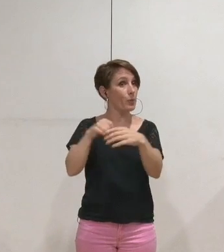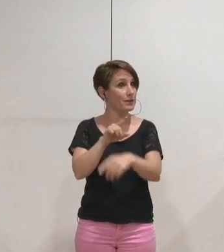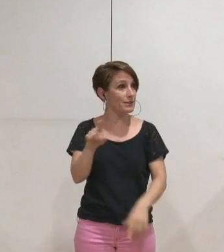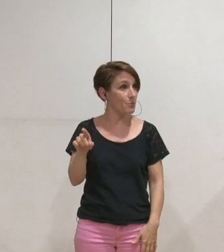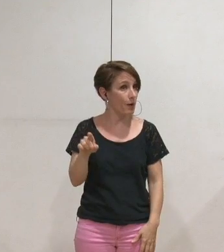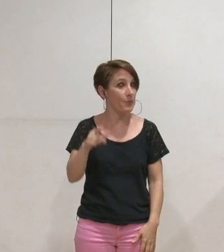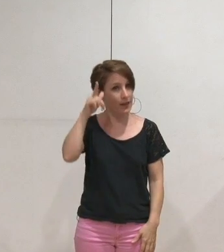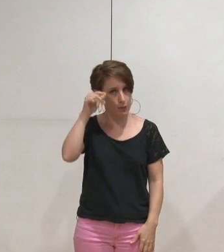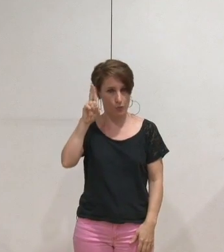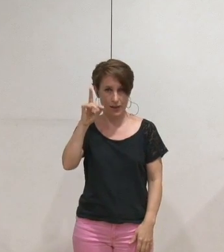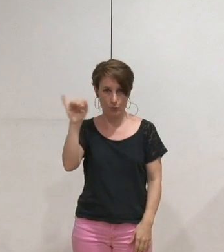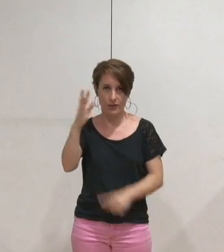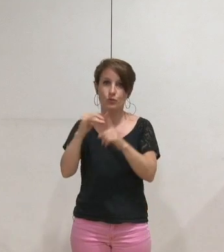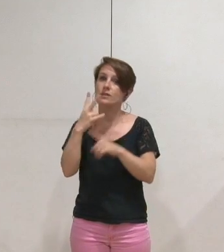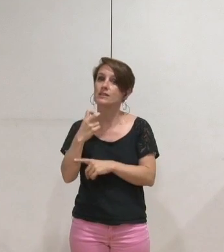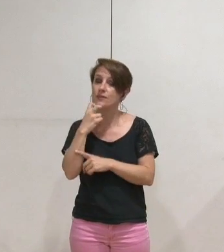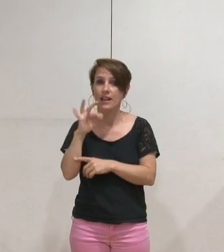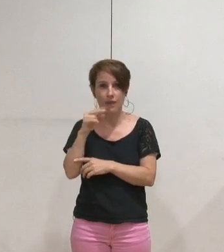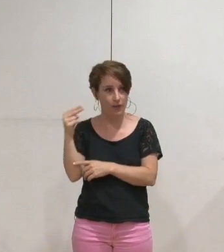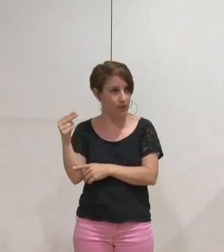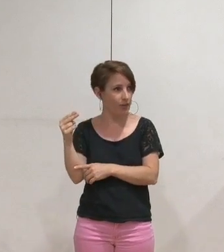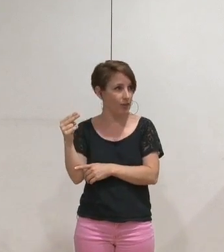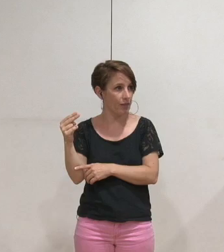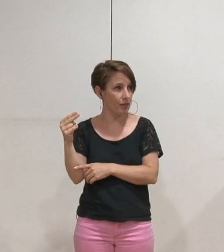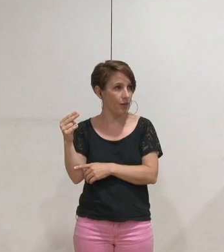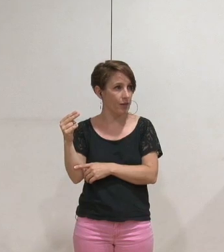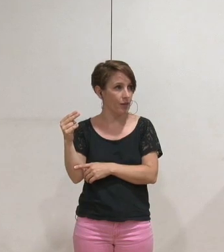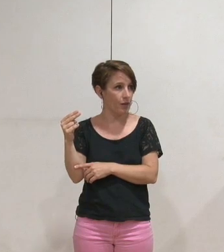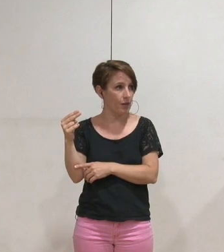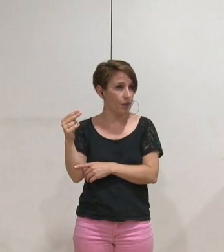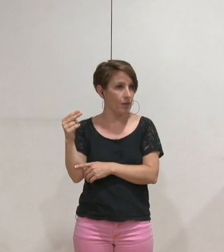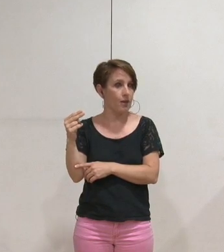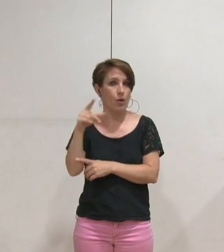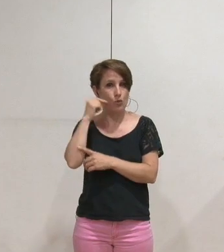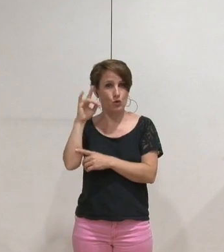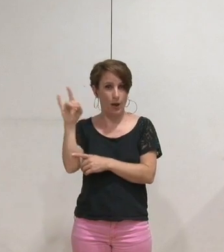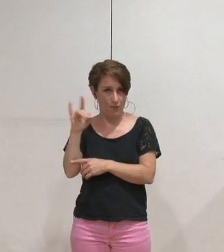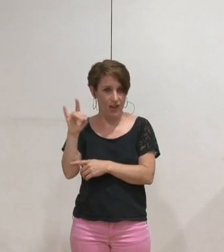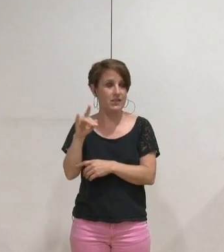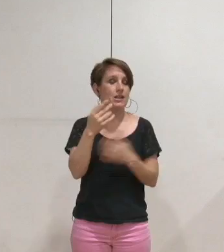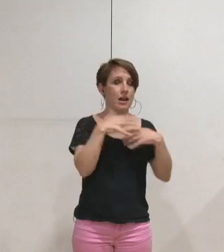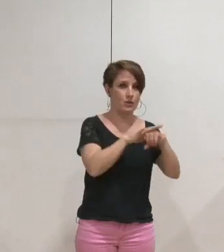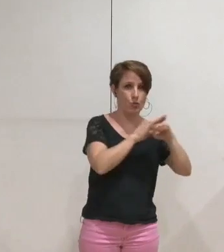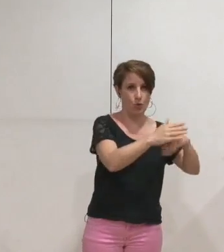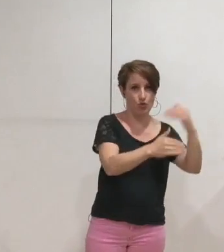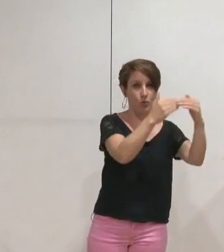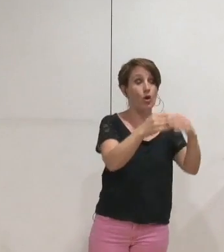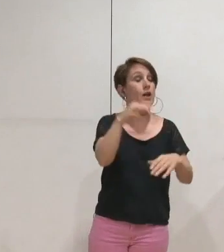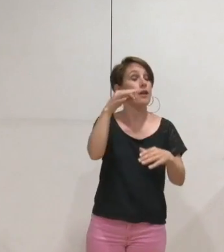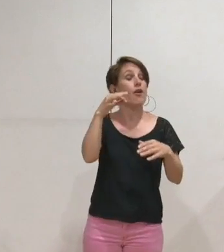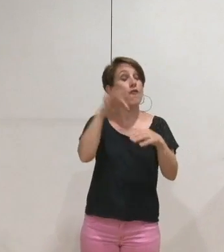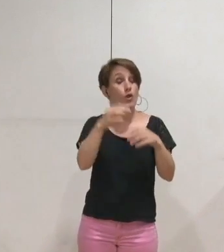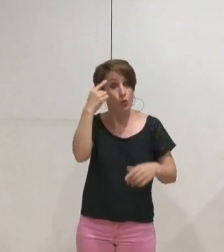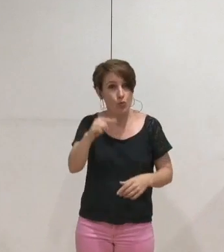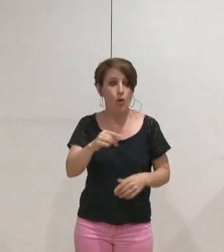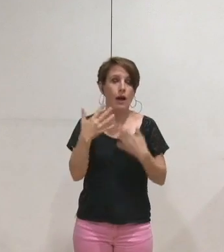vote républicain udi société civile Front national monsieur apfast rassemblement de gauche et de progrès qui vote pour rassemblement citoyens de la